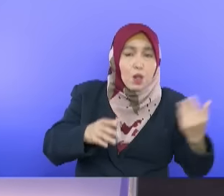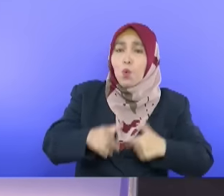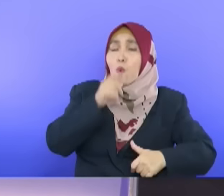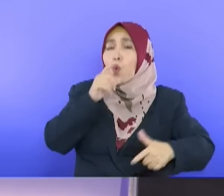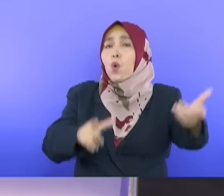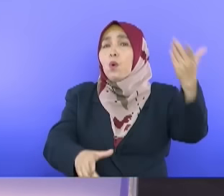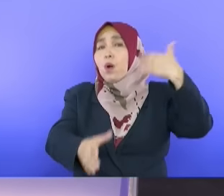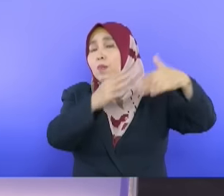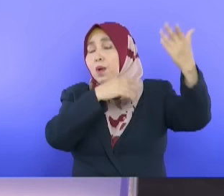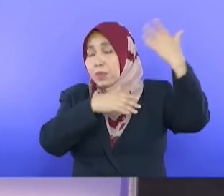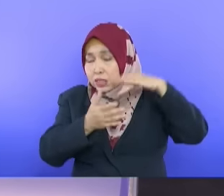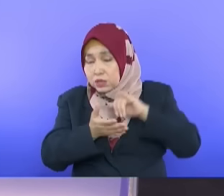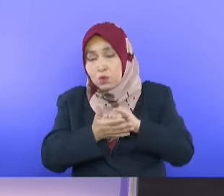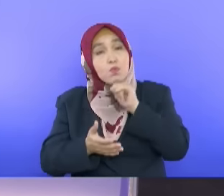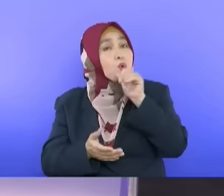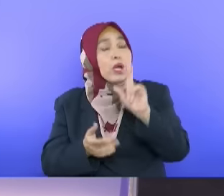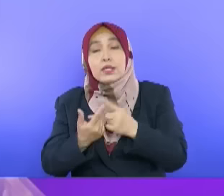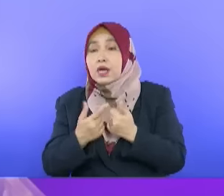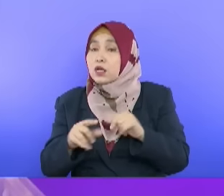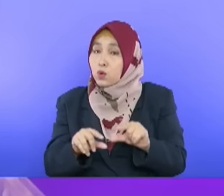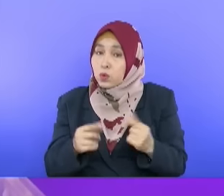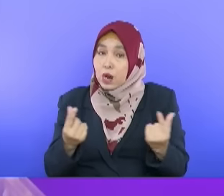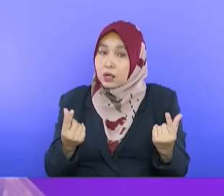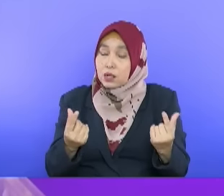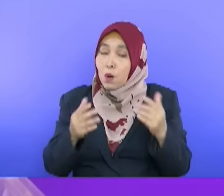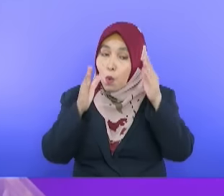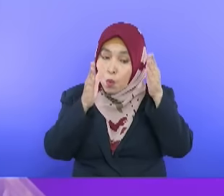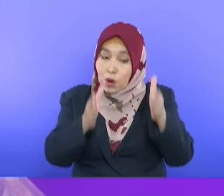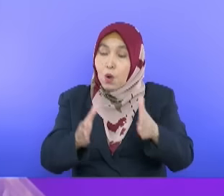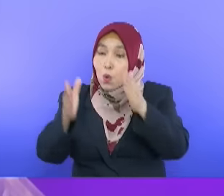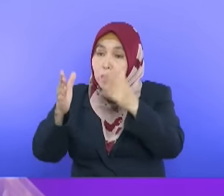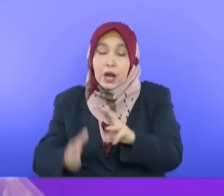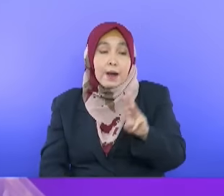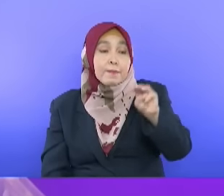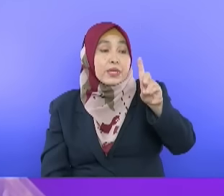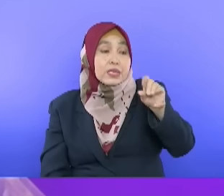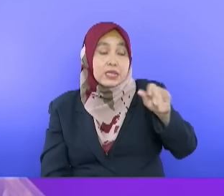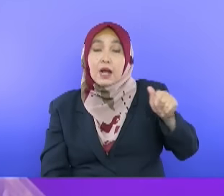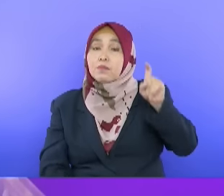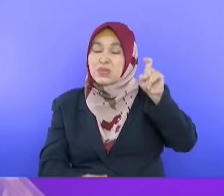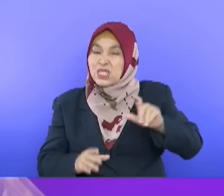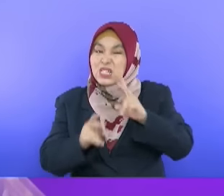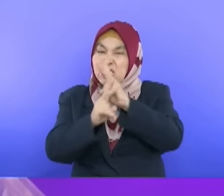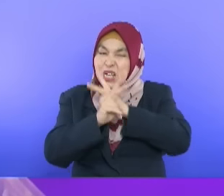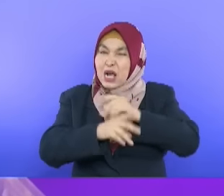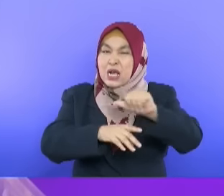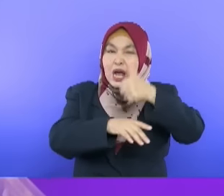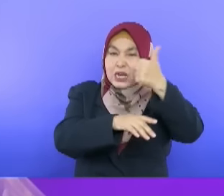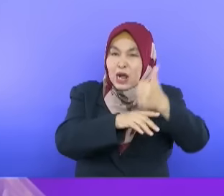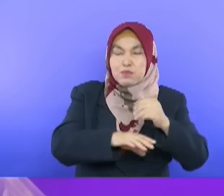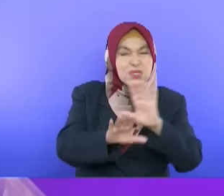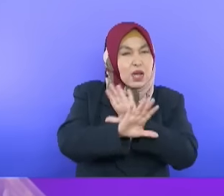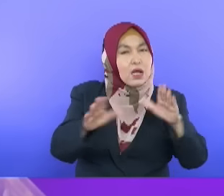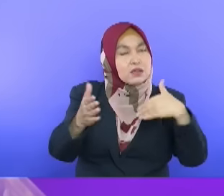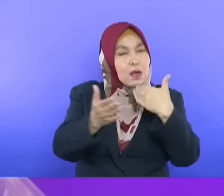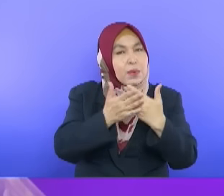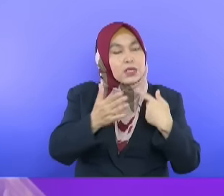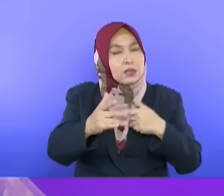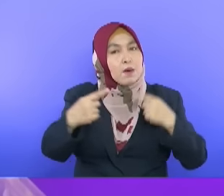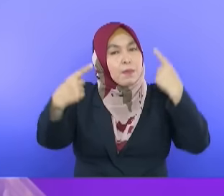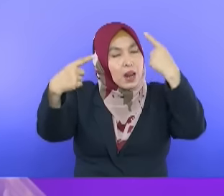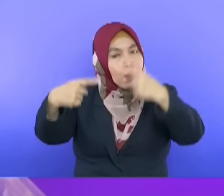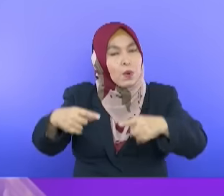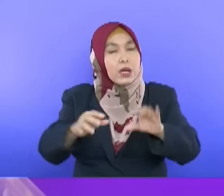lama karena itu bukan daripada Alquran jadi orang-orang media kena jaga adab ini jangan sampai kita melawan kepada ayat